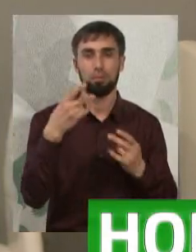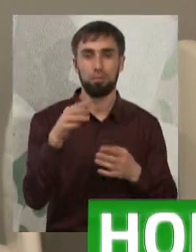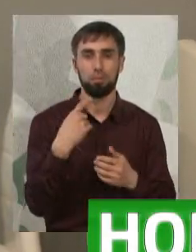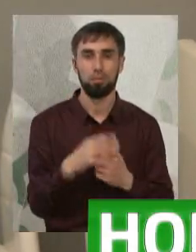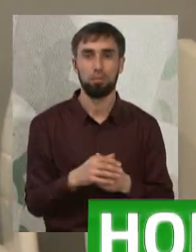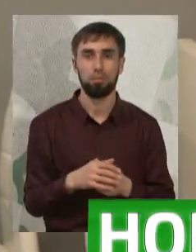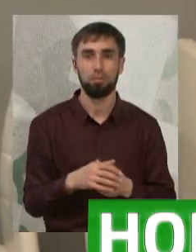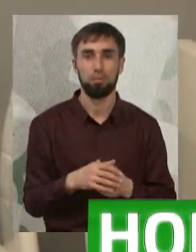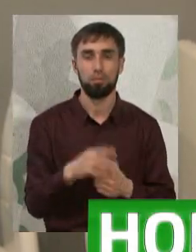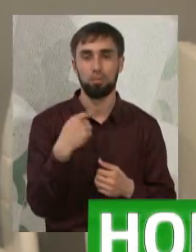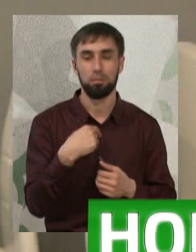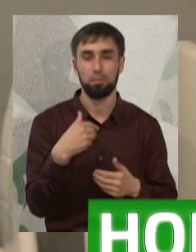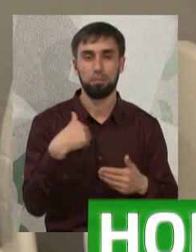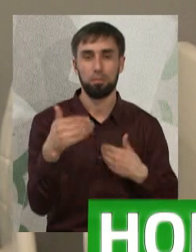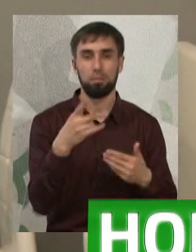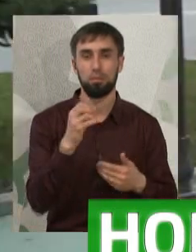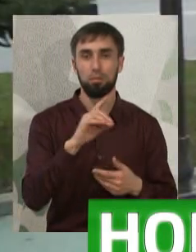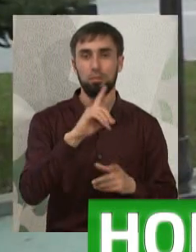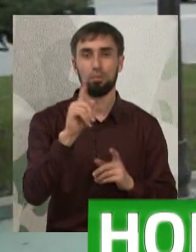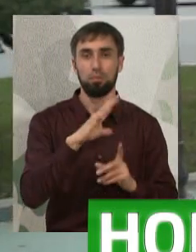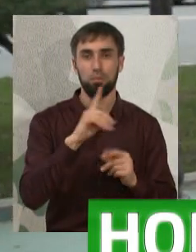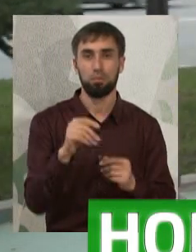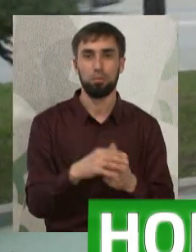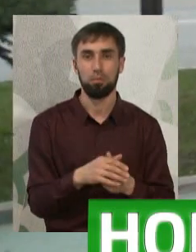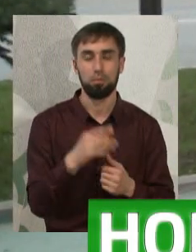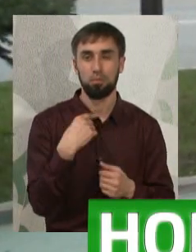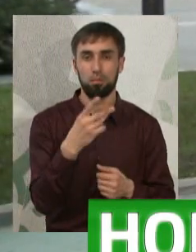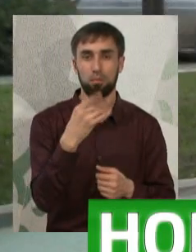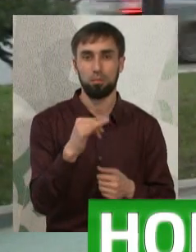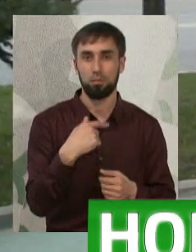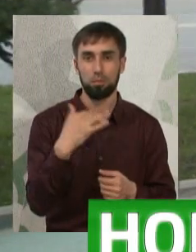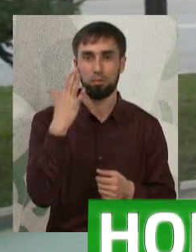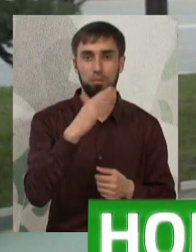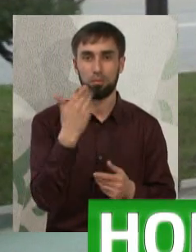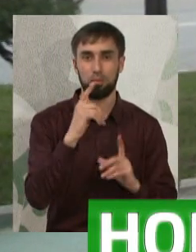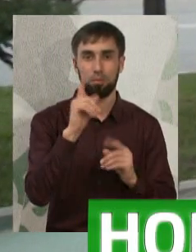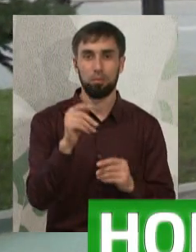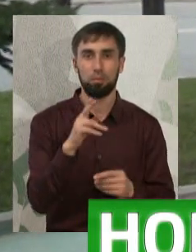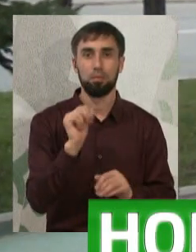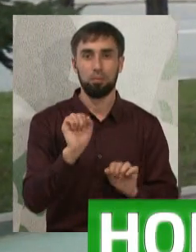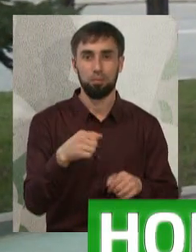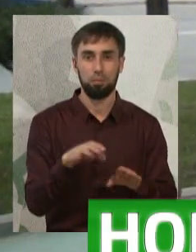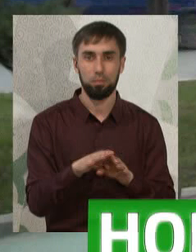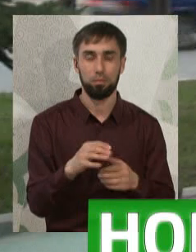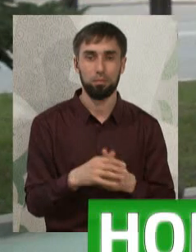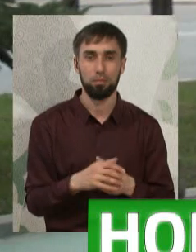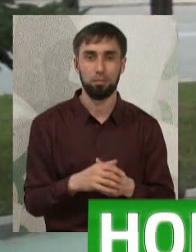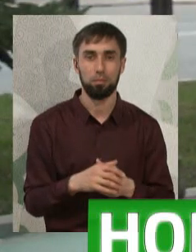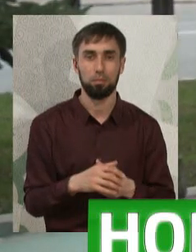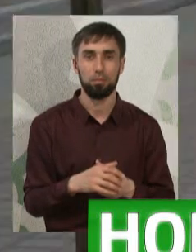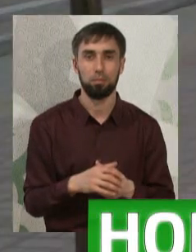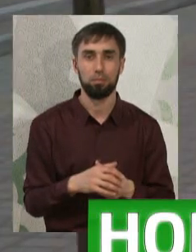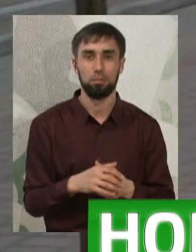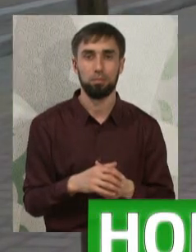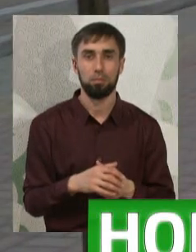поехал бы. Я не советую никому никуда ехать. Я никогда не собираюсь. Да вы что? Об этом разговора даже